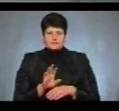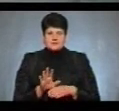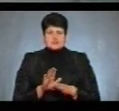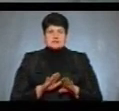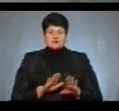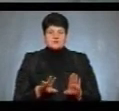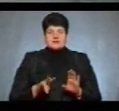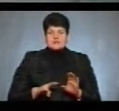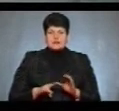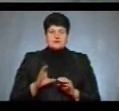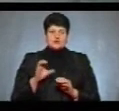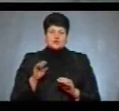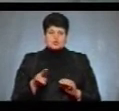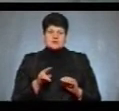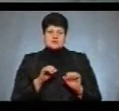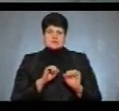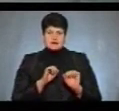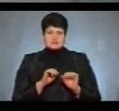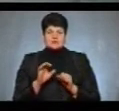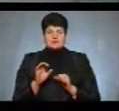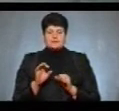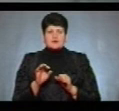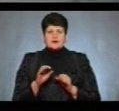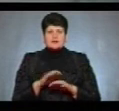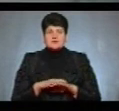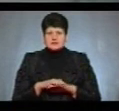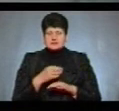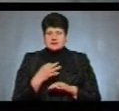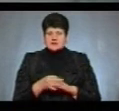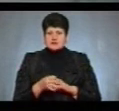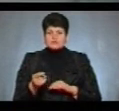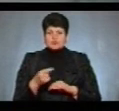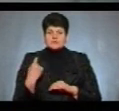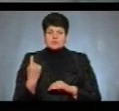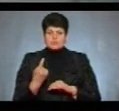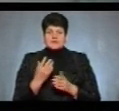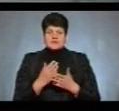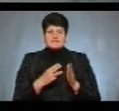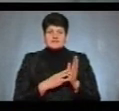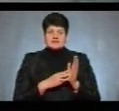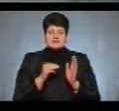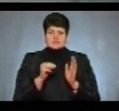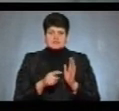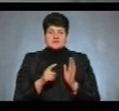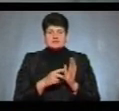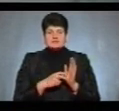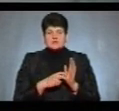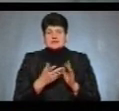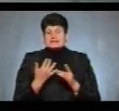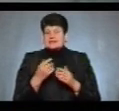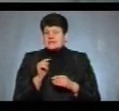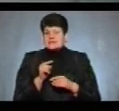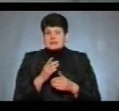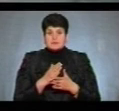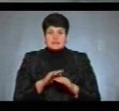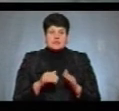директора департаменту соцзахисту облдержадміністрації Олег Воронка повідомив, що в Тернопільській області є 8708 багатодітних сімей. Скільки із них